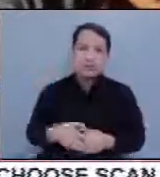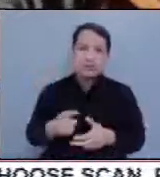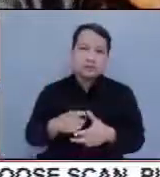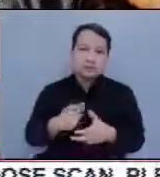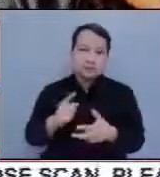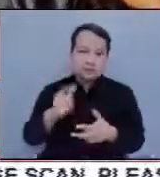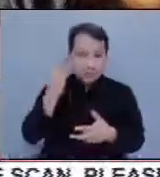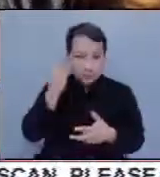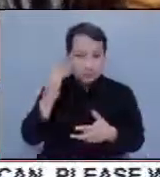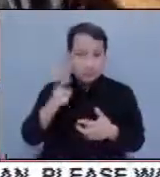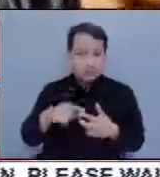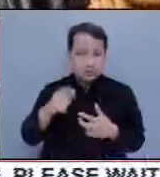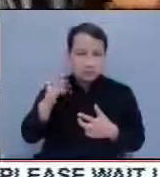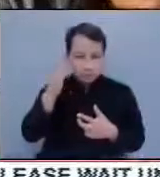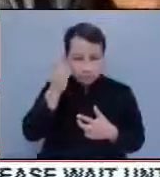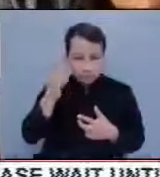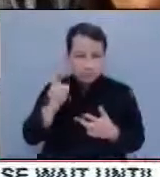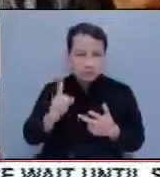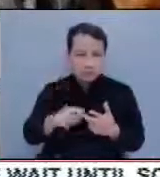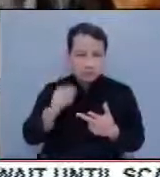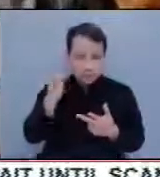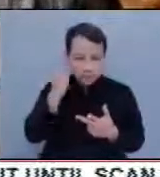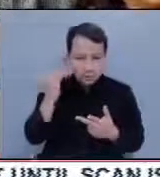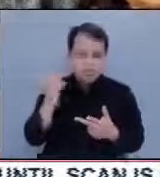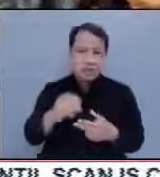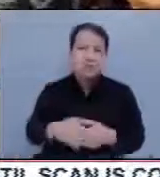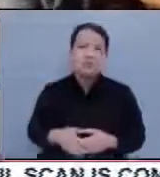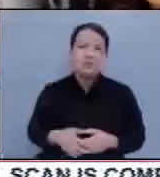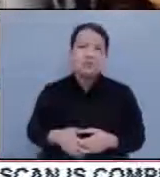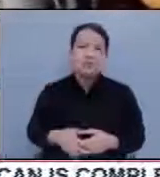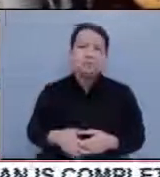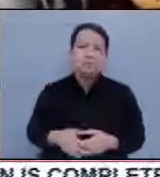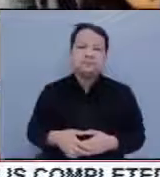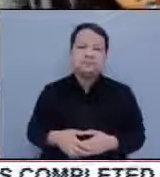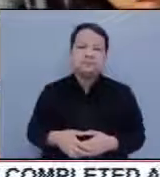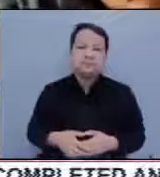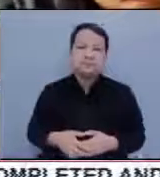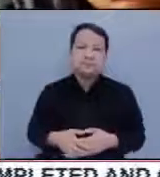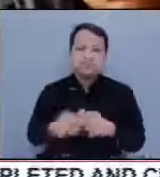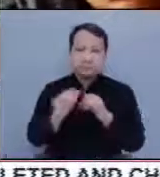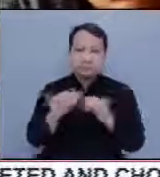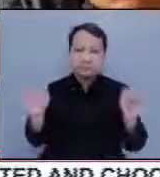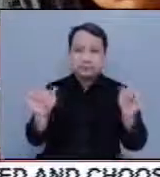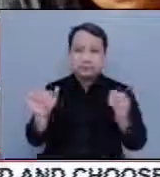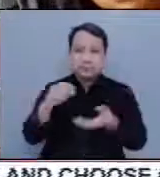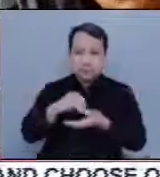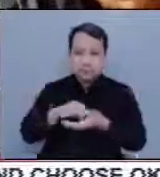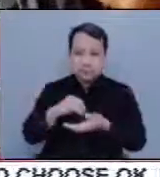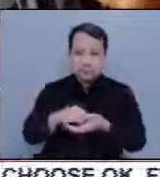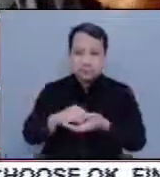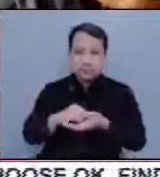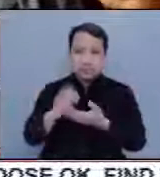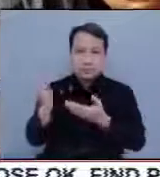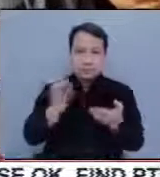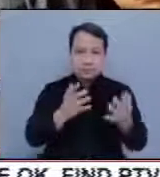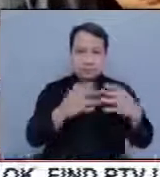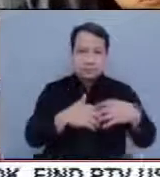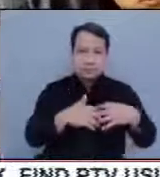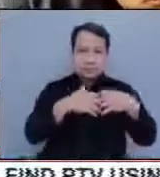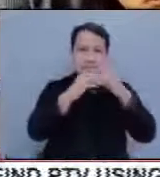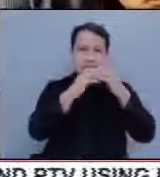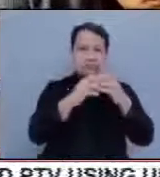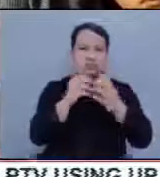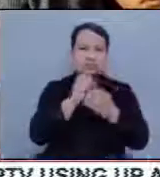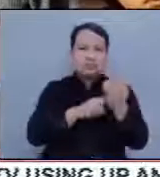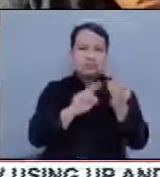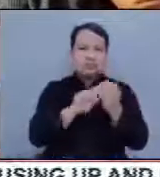Donna, si Jessica. And then, nag-loan po sila para po makapagpatayo po ng bahay. Kumbaga, inuna po